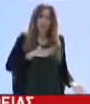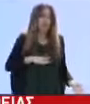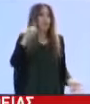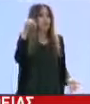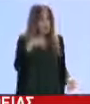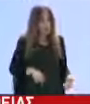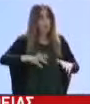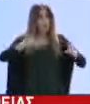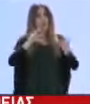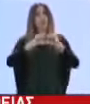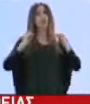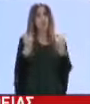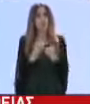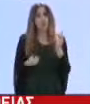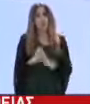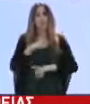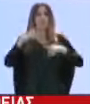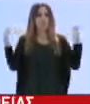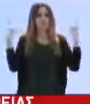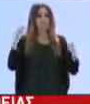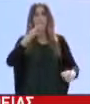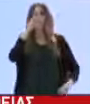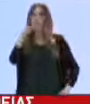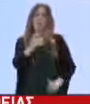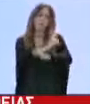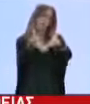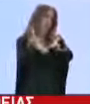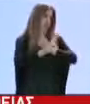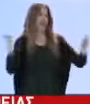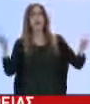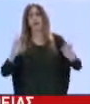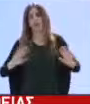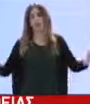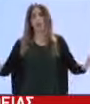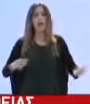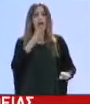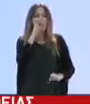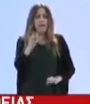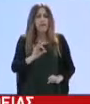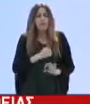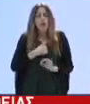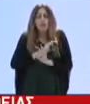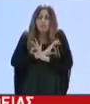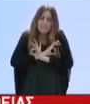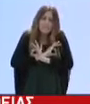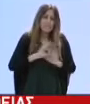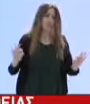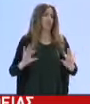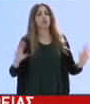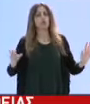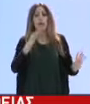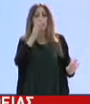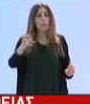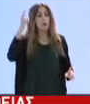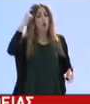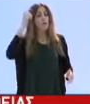της Νέας Δημοκρατίας να πω με τον πιο κατηγορηματικό τρόπο, με απόλυτη βεβαιότητα, με το μυαλό αλλά και με την ψυχή